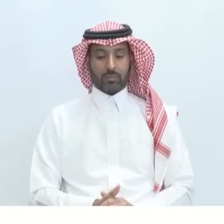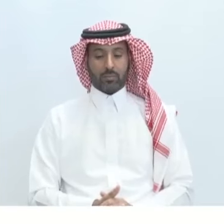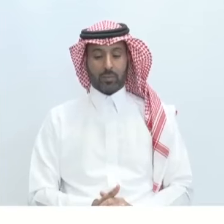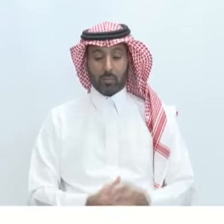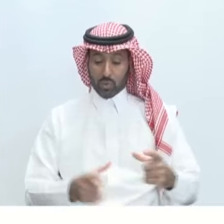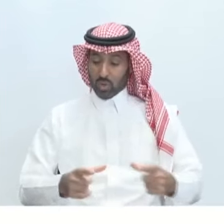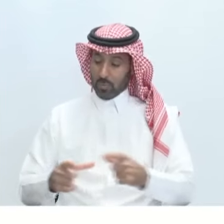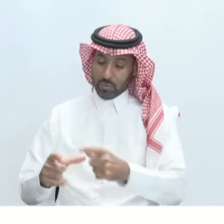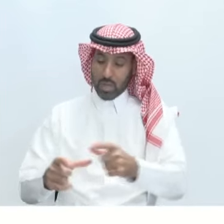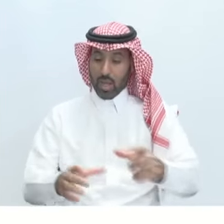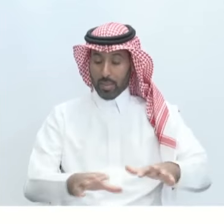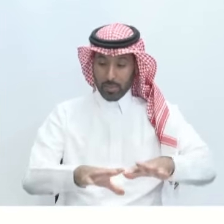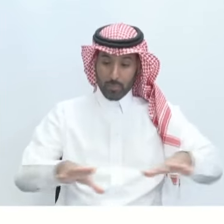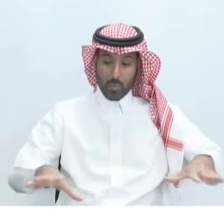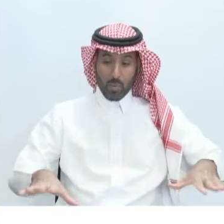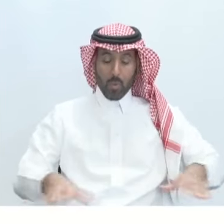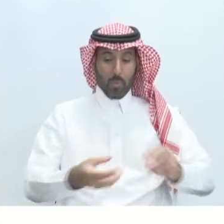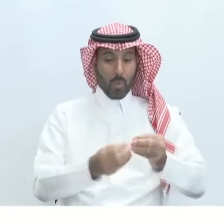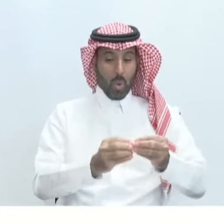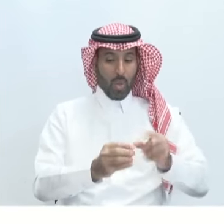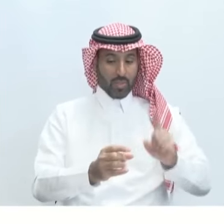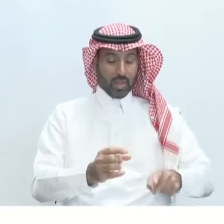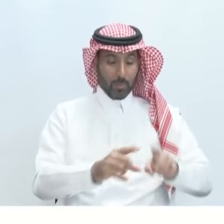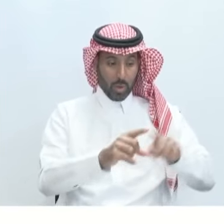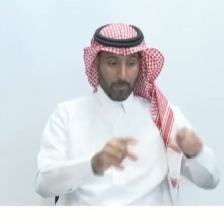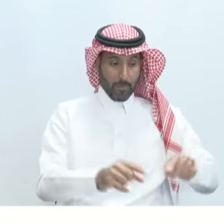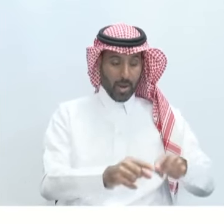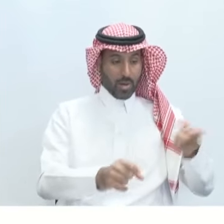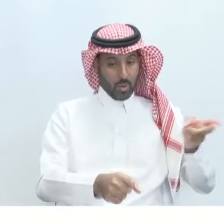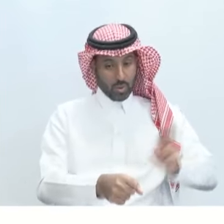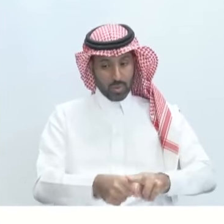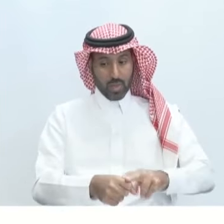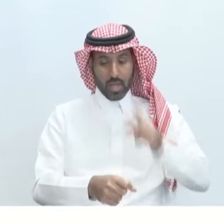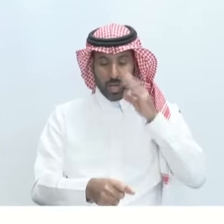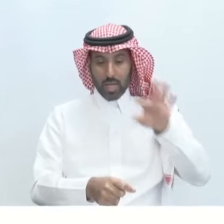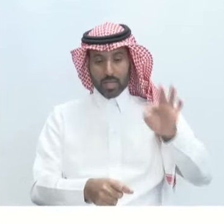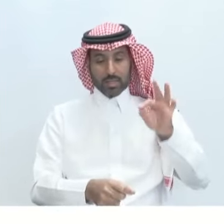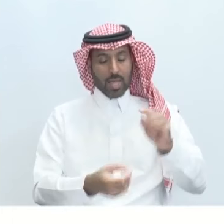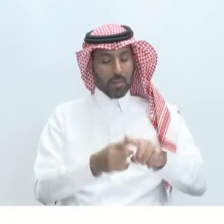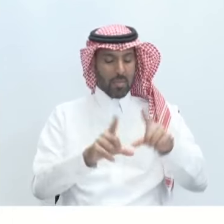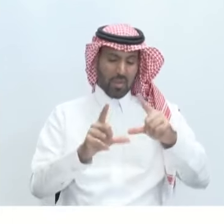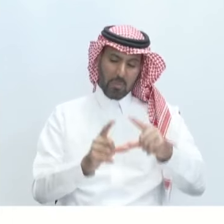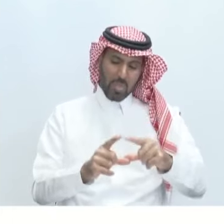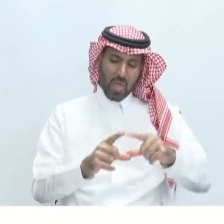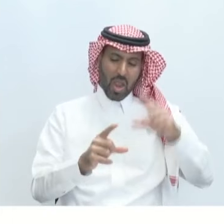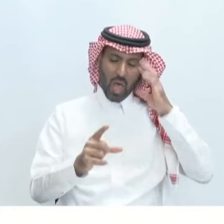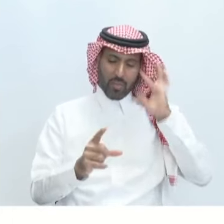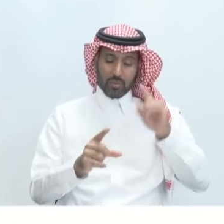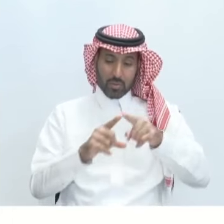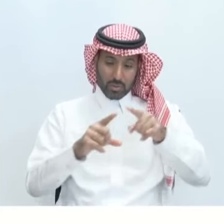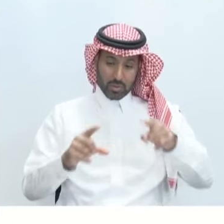المساحات الملونه ثم ننقر على المربع نعيد الضغط لاختيار مثلا المثلث ونعيد نفس العمليه